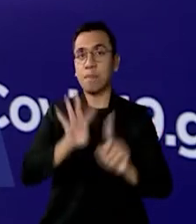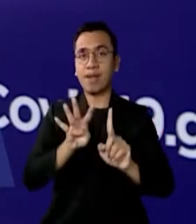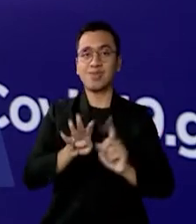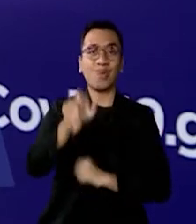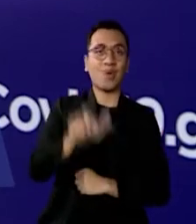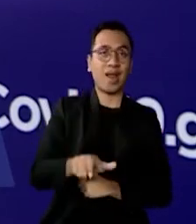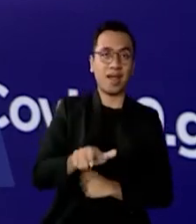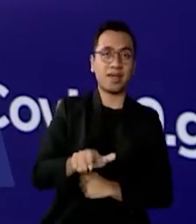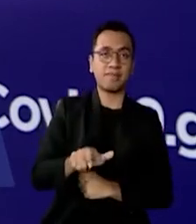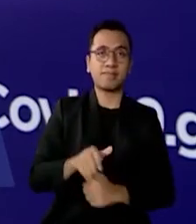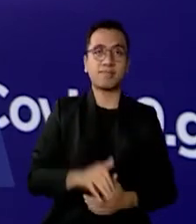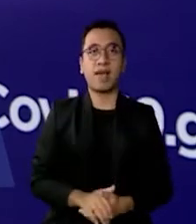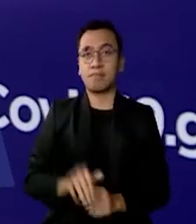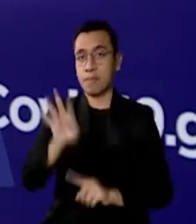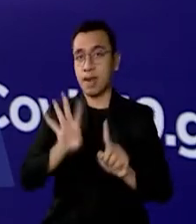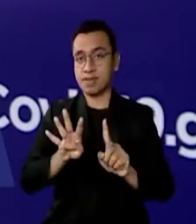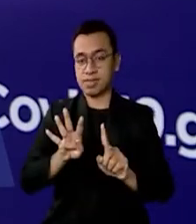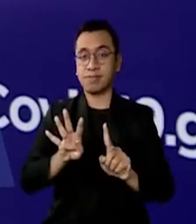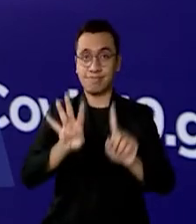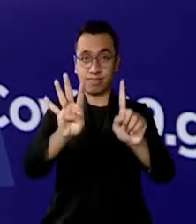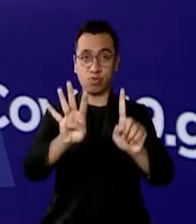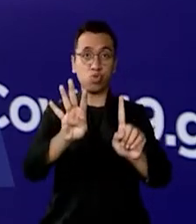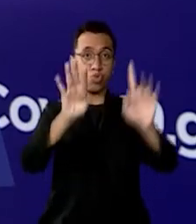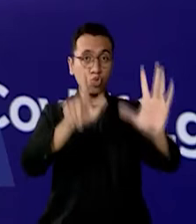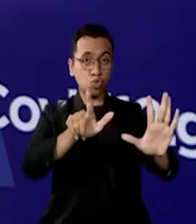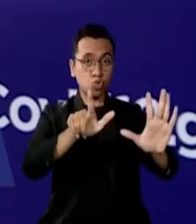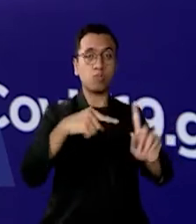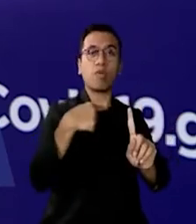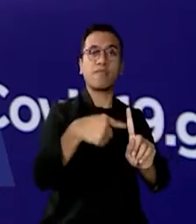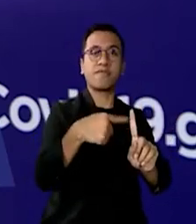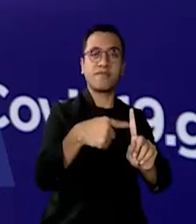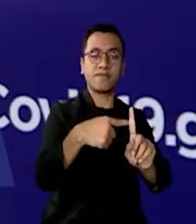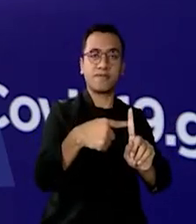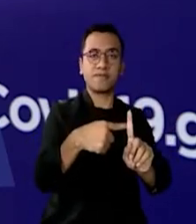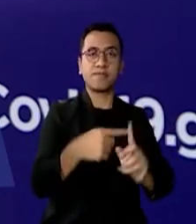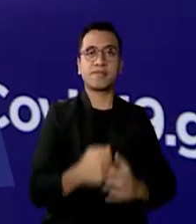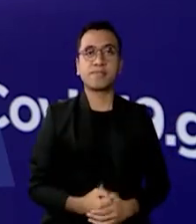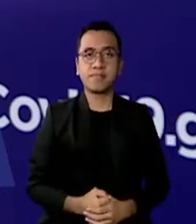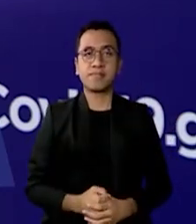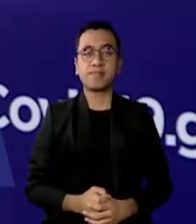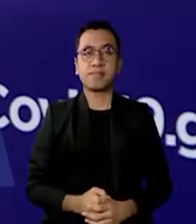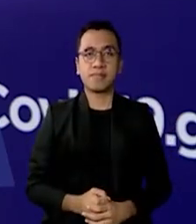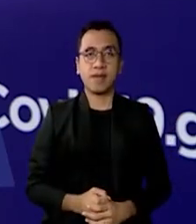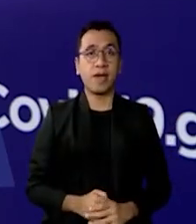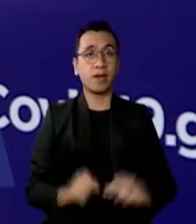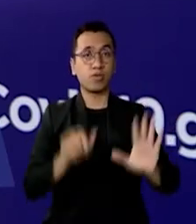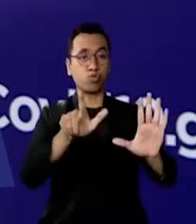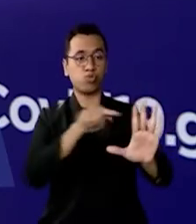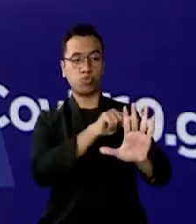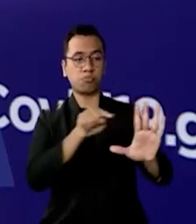diambil tujuh orang dinyatakan positif dan kami dilakukan dan kami disarankan